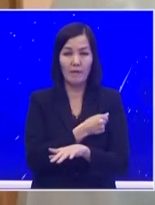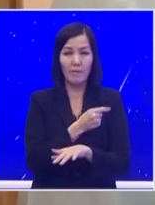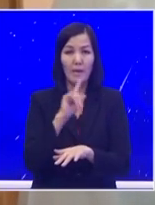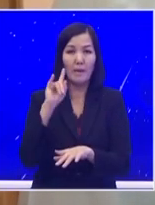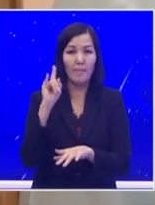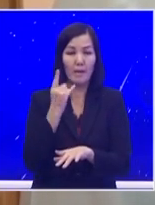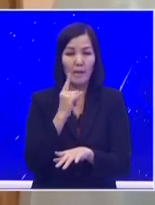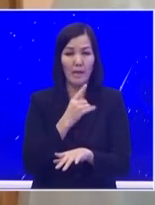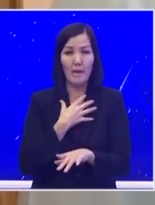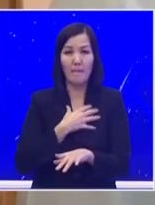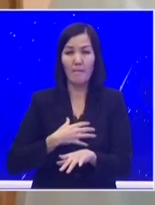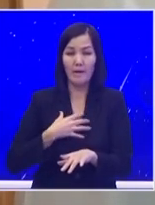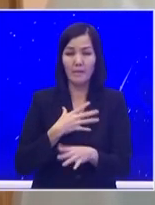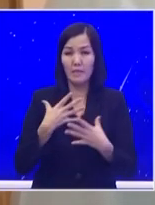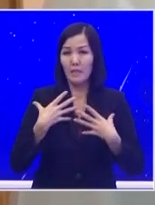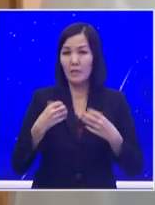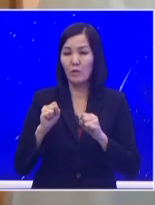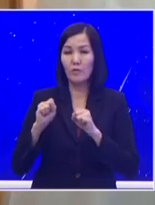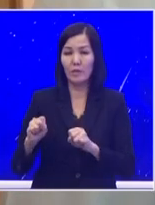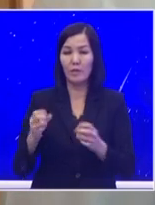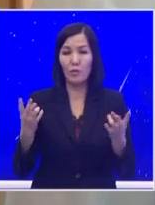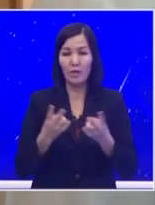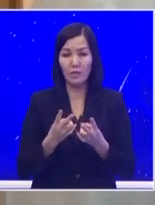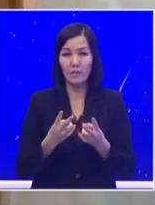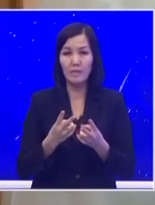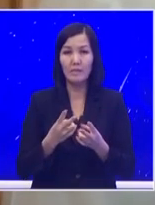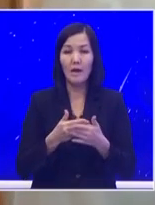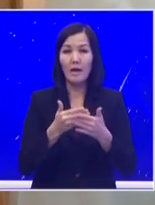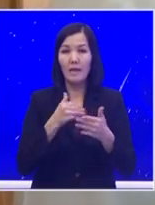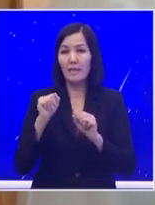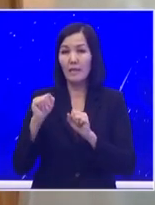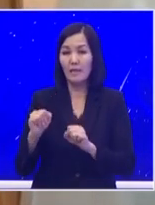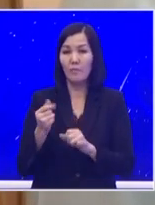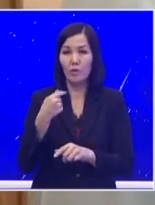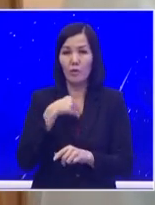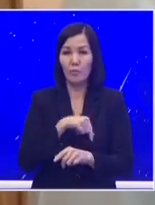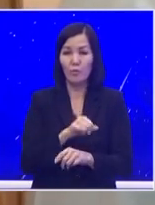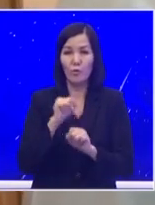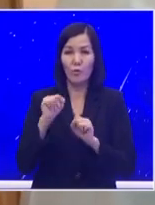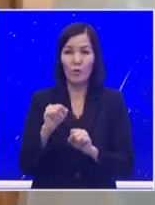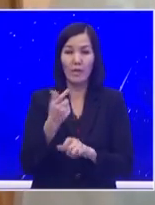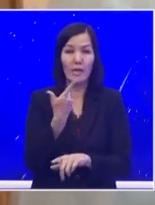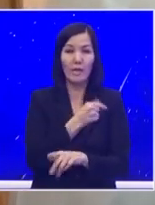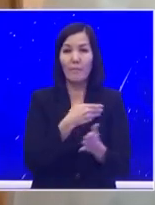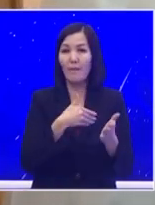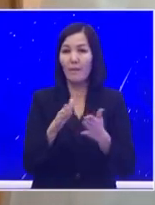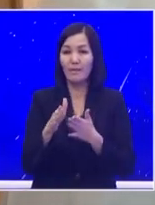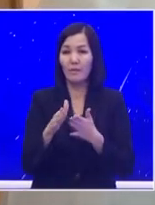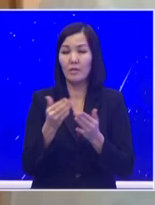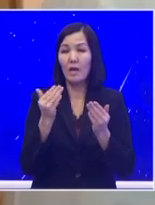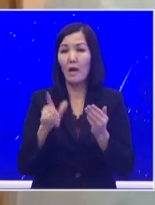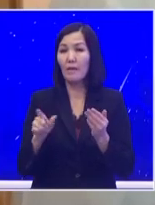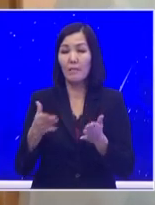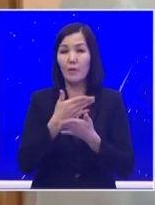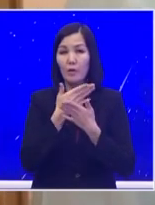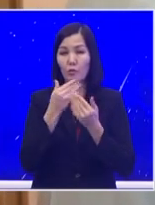кішкентай балаларымыздың денсаулығын сақтауға бағытталған. Иммунопрофилактика бұл өмірдің мәні. Екпеден бас тартып жатқандар әзірге жоқ.